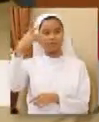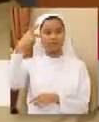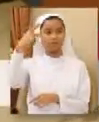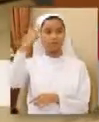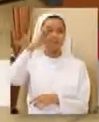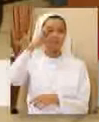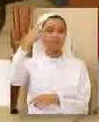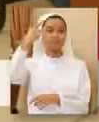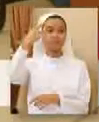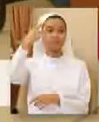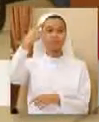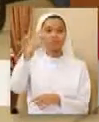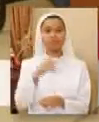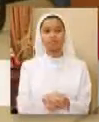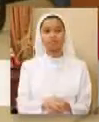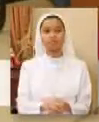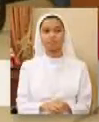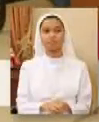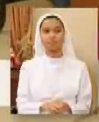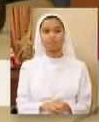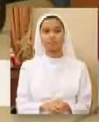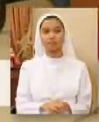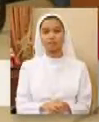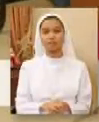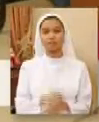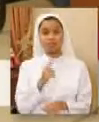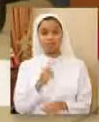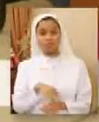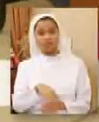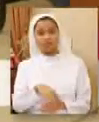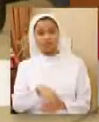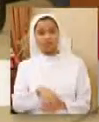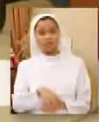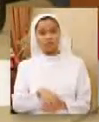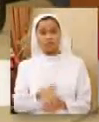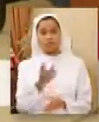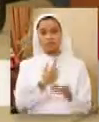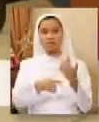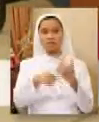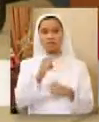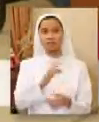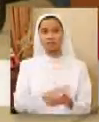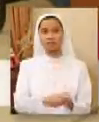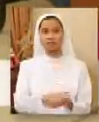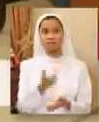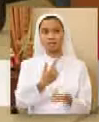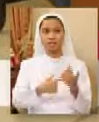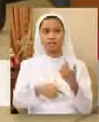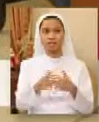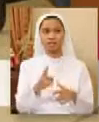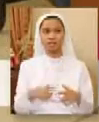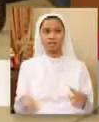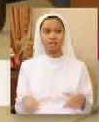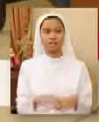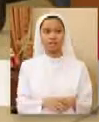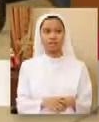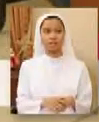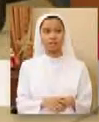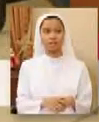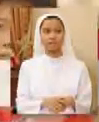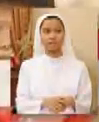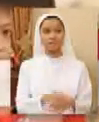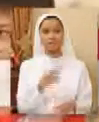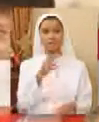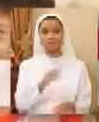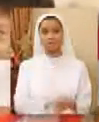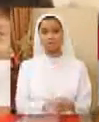speech impairment. Si, ito, si brother ito. Ito, same, sa sign language. Sige, go ahead. Sign language talaga siya. Tanong, anong pahala niya, sister?